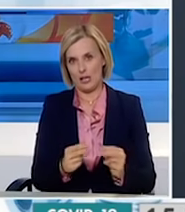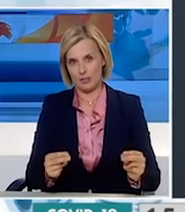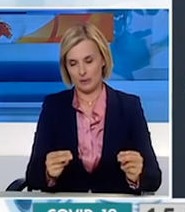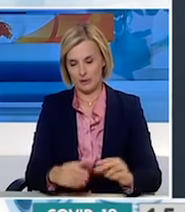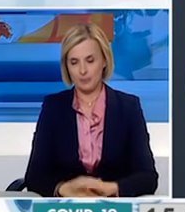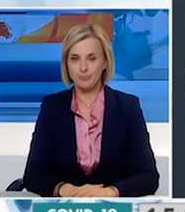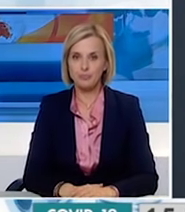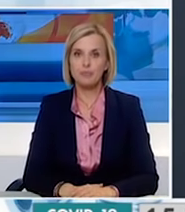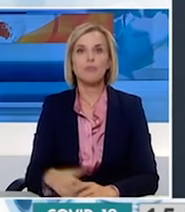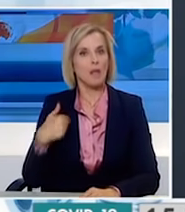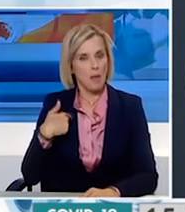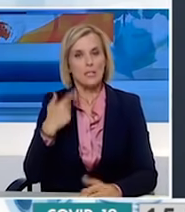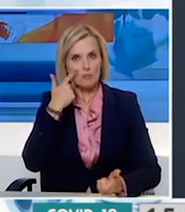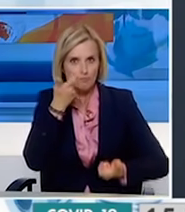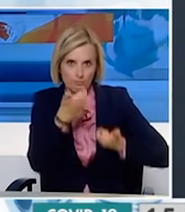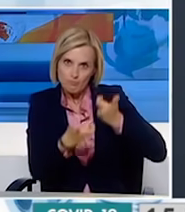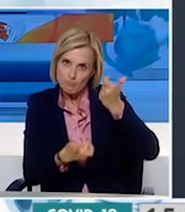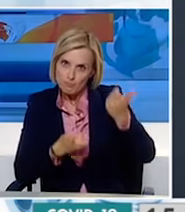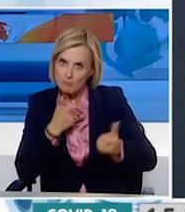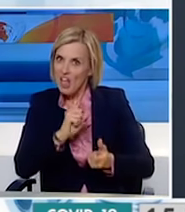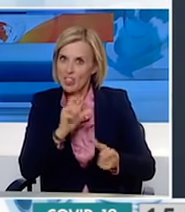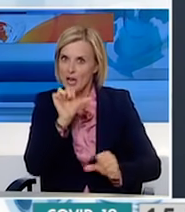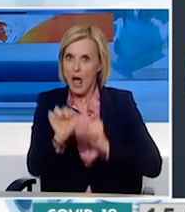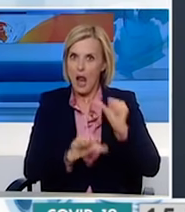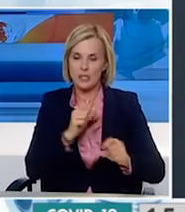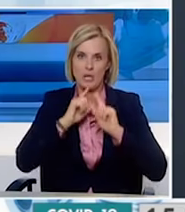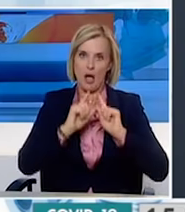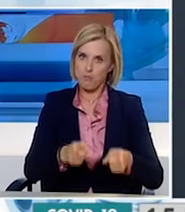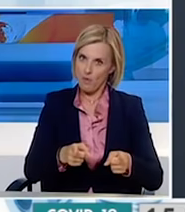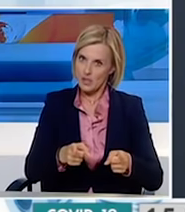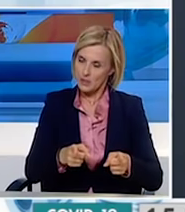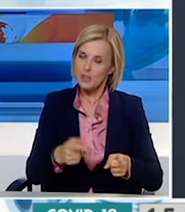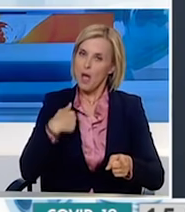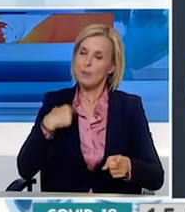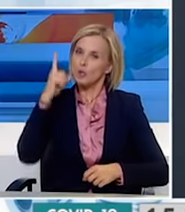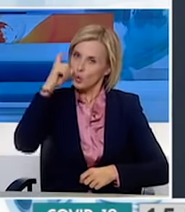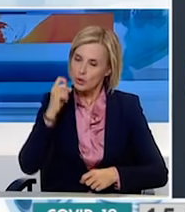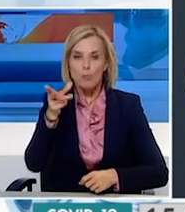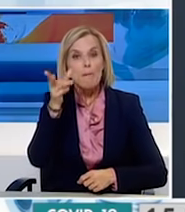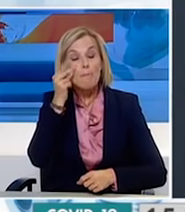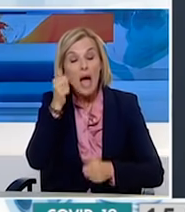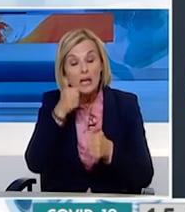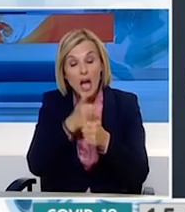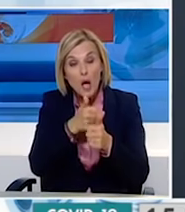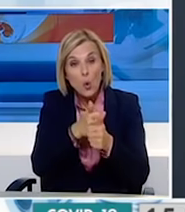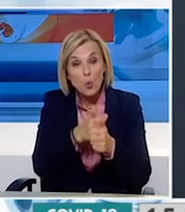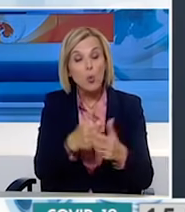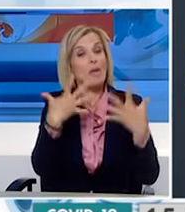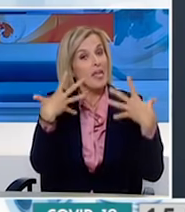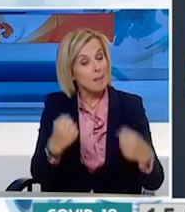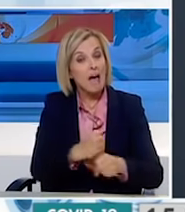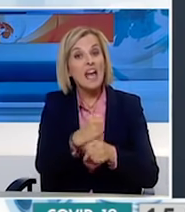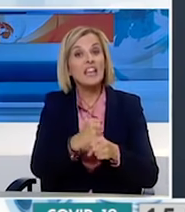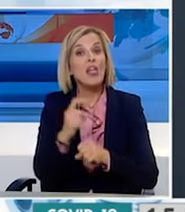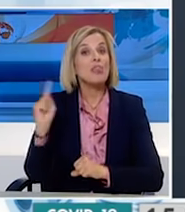Άρα, ναι, παραμένουμε σε επαγρύπνηση, δεν αλλάζει τις αποφάσεις μας, αλλά είναι κάτι που το παρακολουθούμε στενά, υπάρχει θεραπεία.